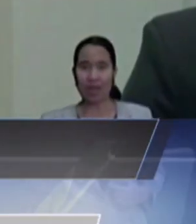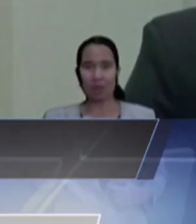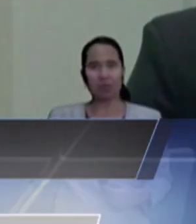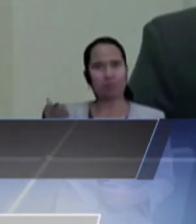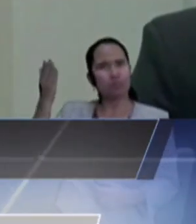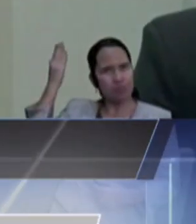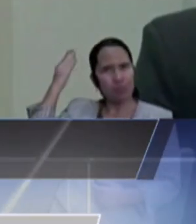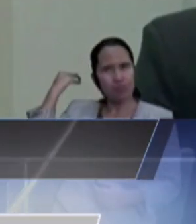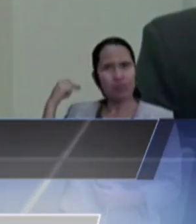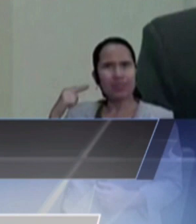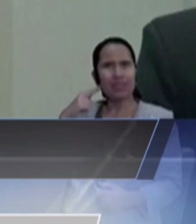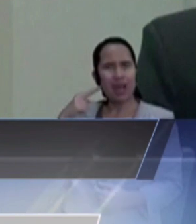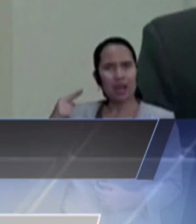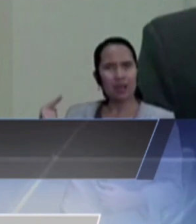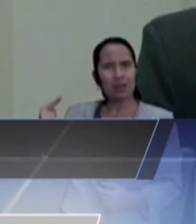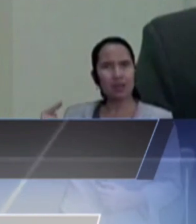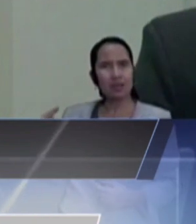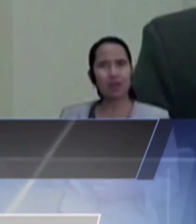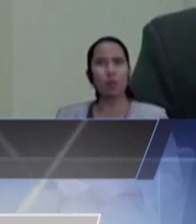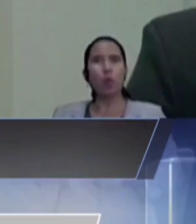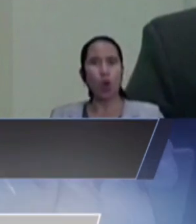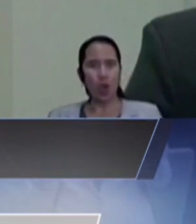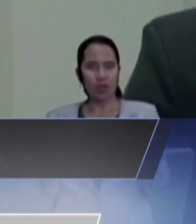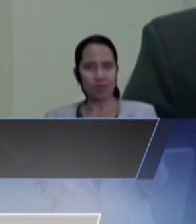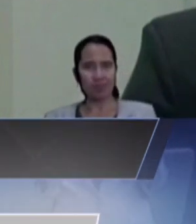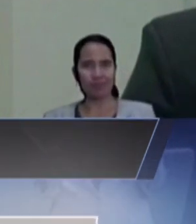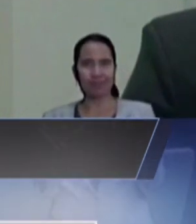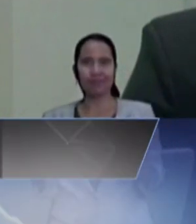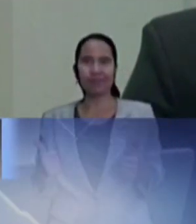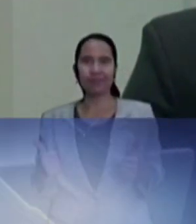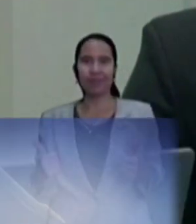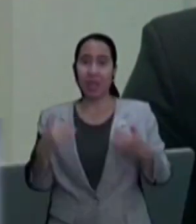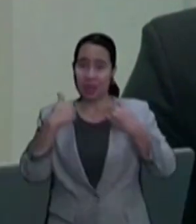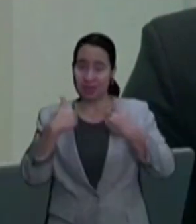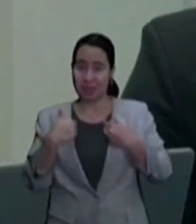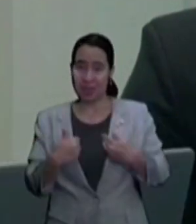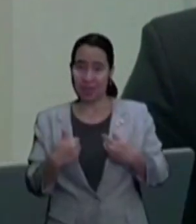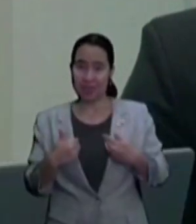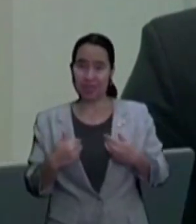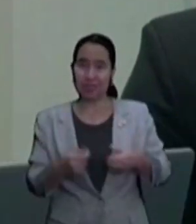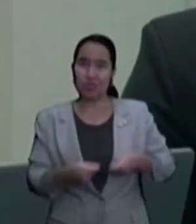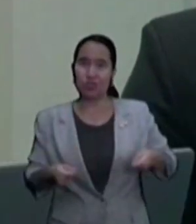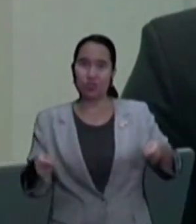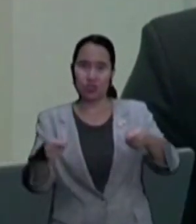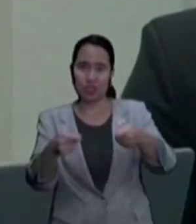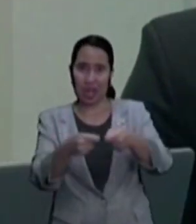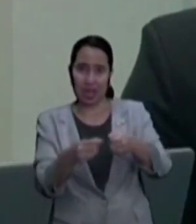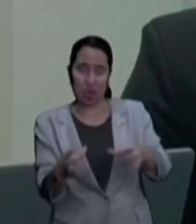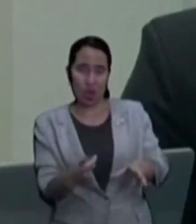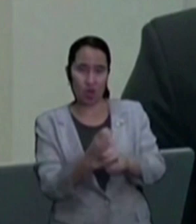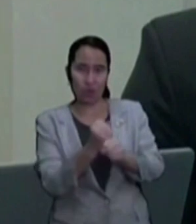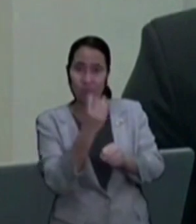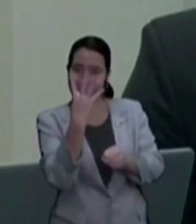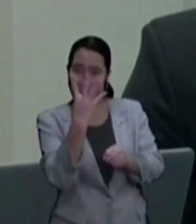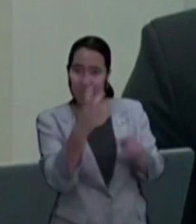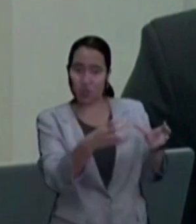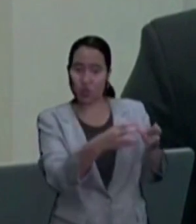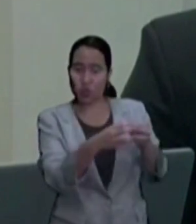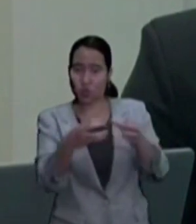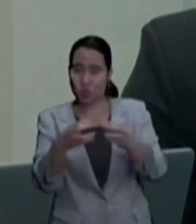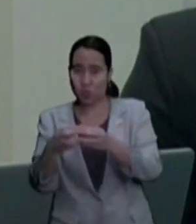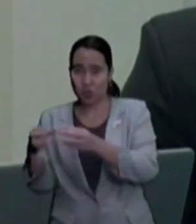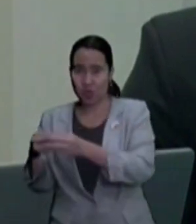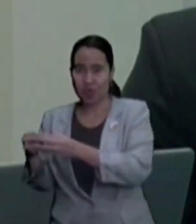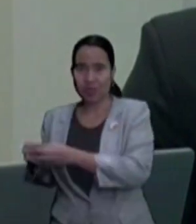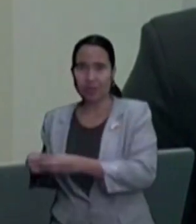gedaan. De launch waarbij alvast de mensen binnen het sociaal vangnet, de vier categorieën,